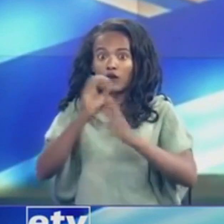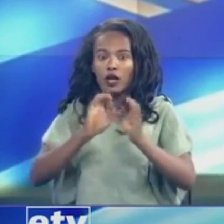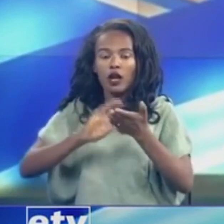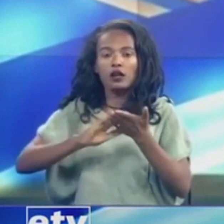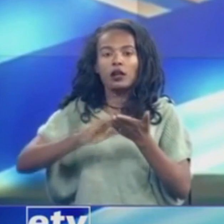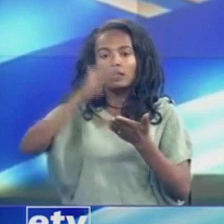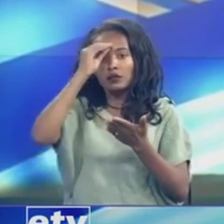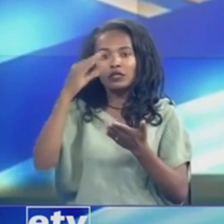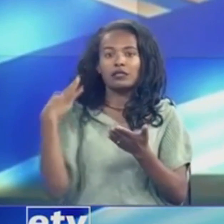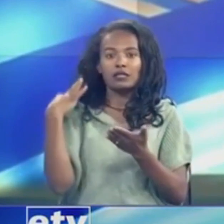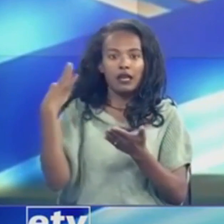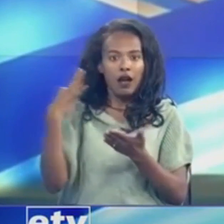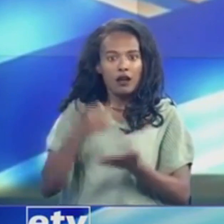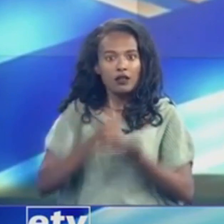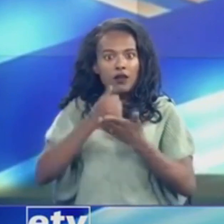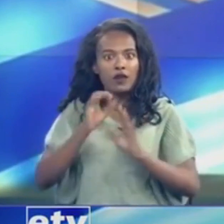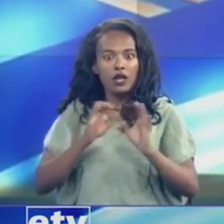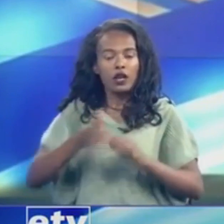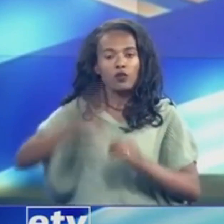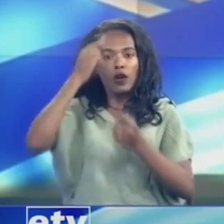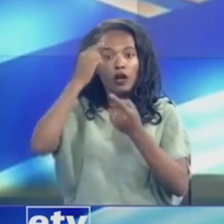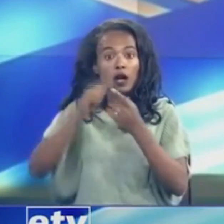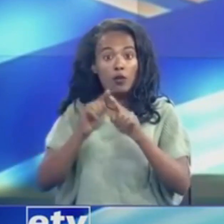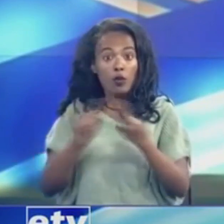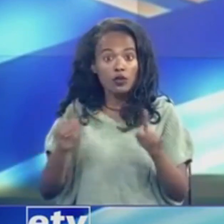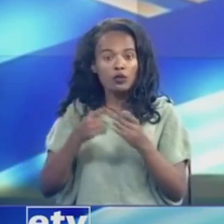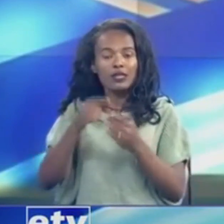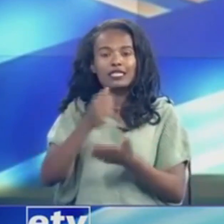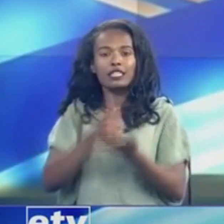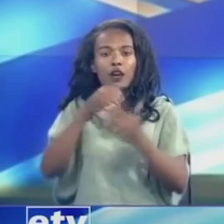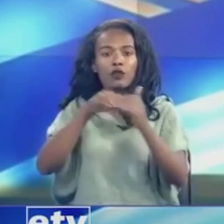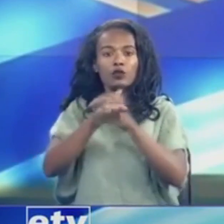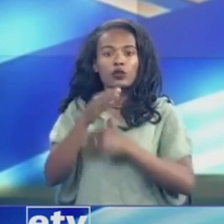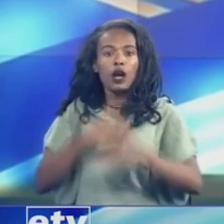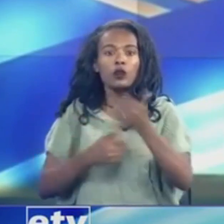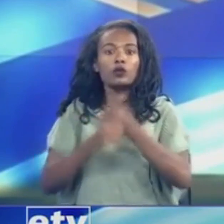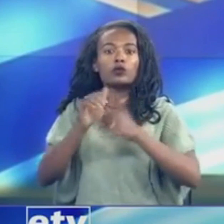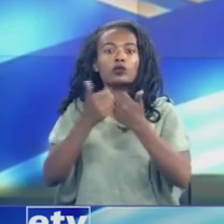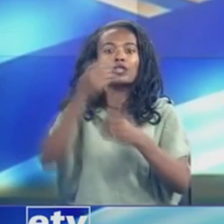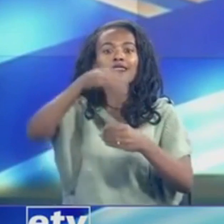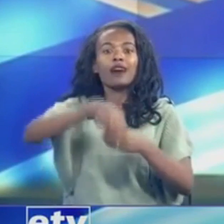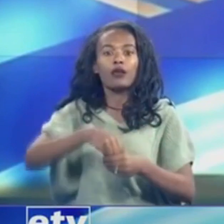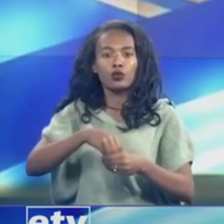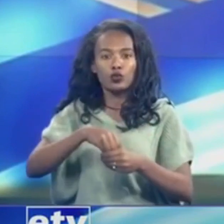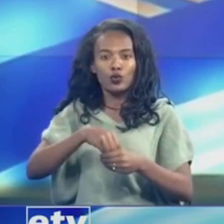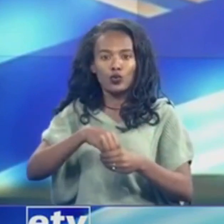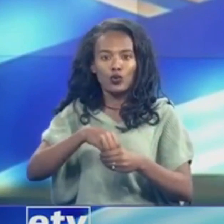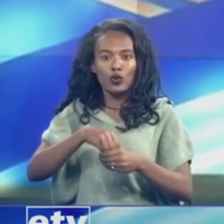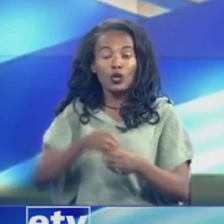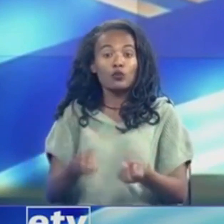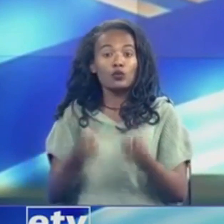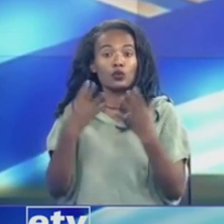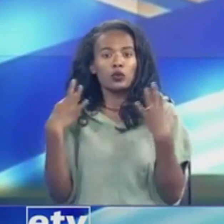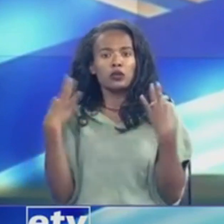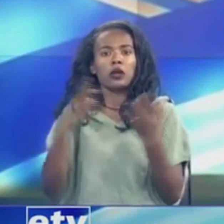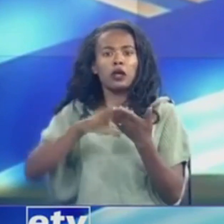እናደርጋለን። የጤና ድጋፍ እናደርጋለን። ጓና አላማው ግን በእነዚህ ድጋፎች ውስጥ አካል ጉዳተኞች እንዴት ይካተቱ አቅሙ ብዙ